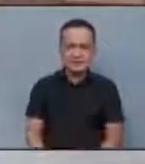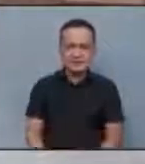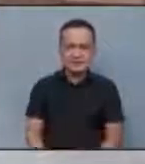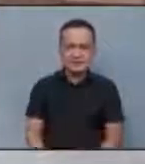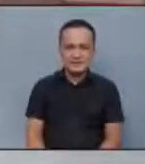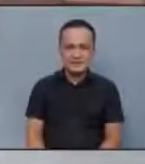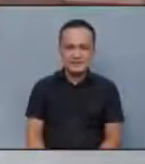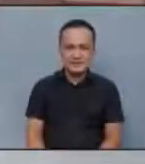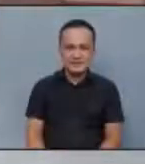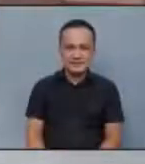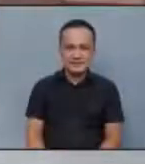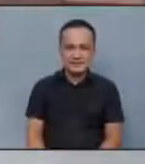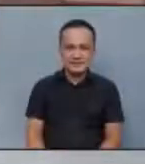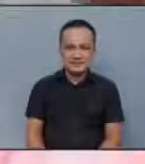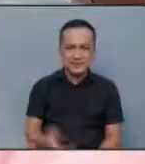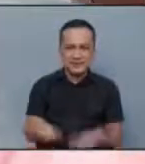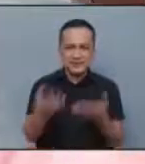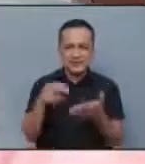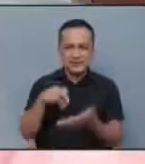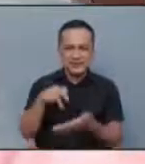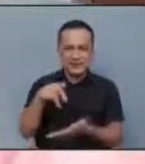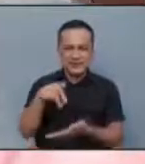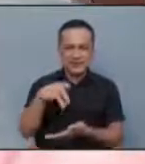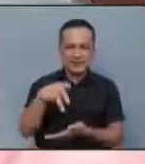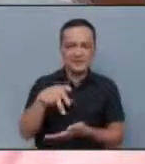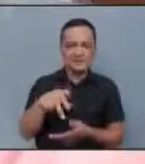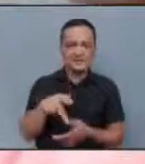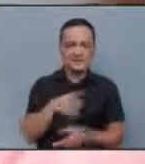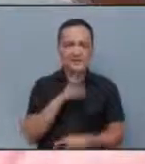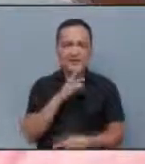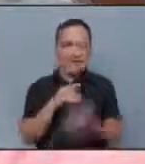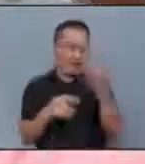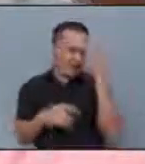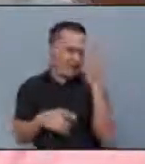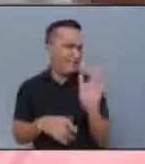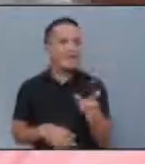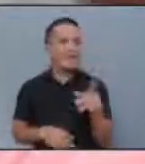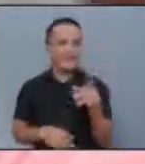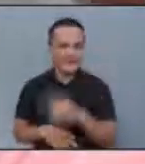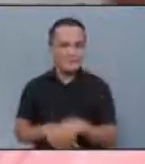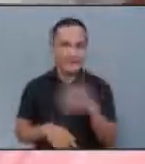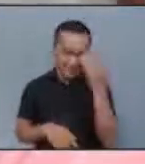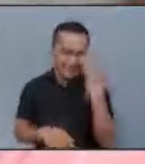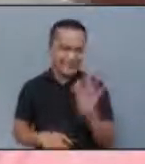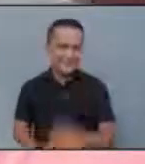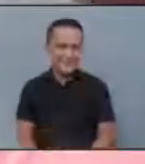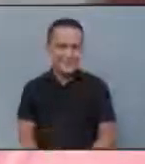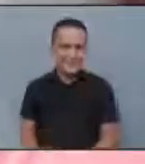Come. Up. Walk. Ang galing, oo. Oh, oh. Spin. Twist.